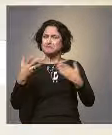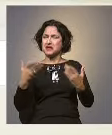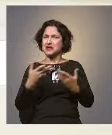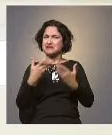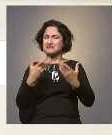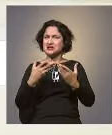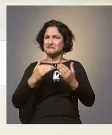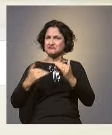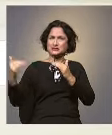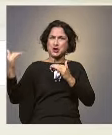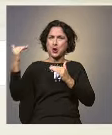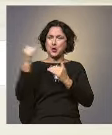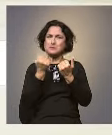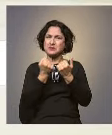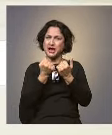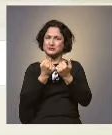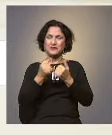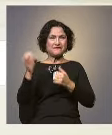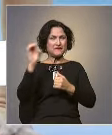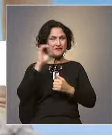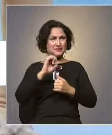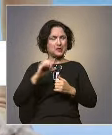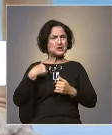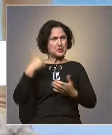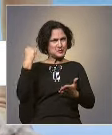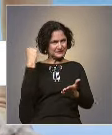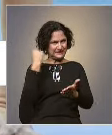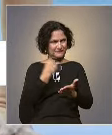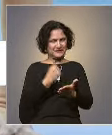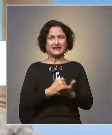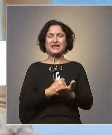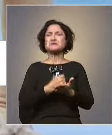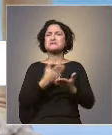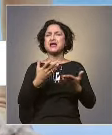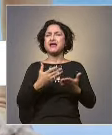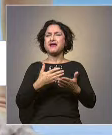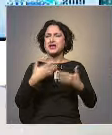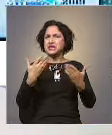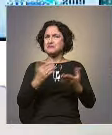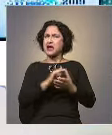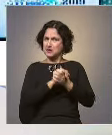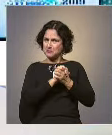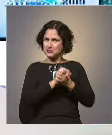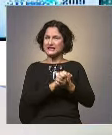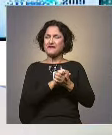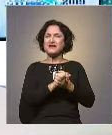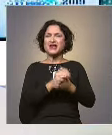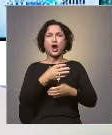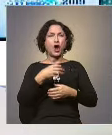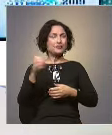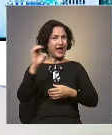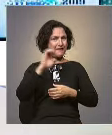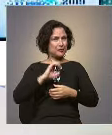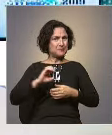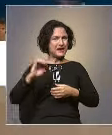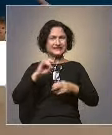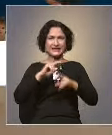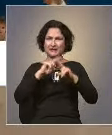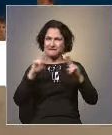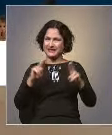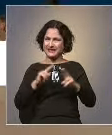имаме големи традиции в този спорт, но този път го затвърдихме безапелационно и бяхме поздравени за това и от Европейската федерация